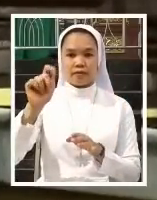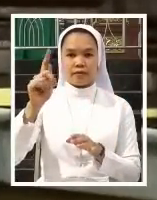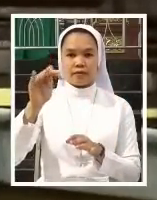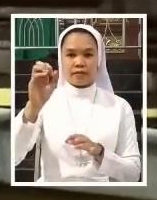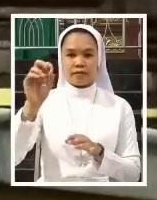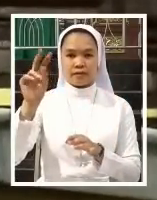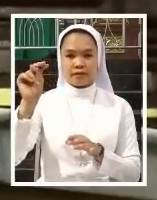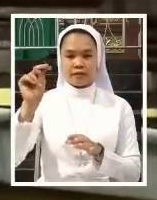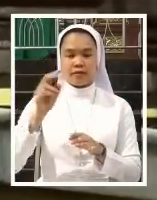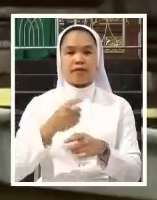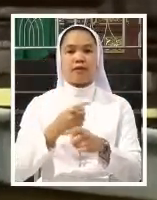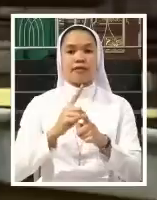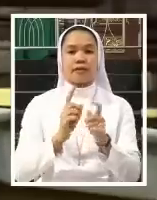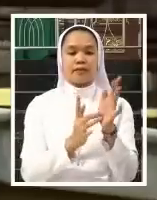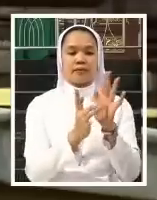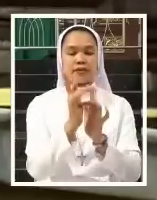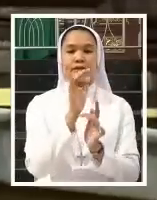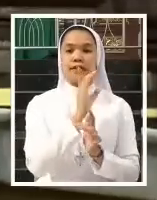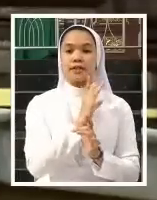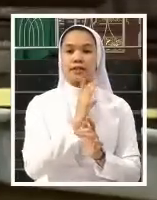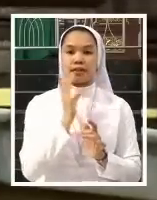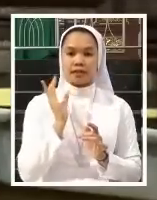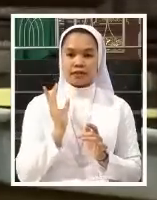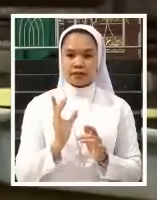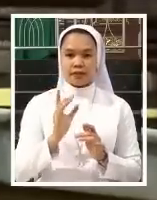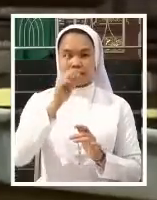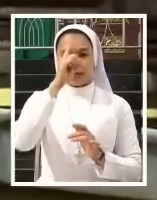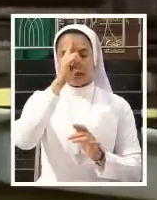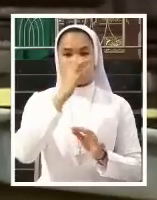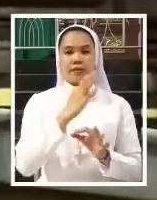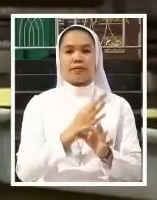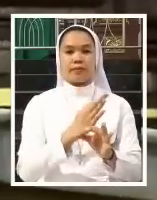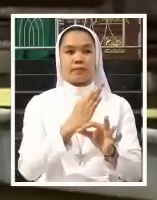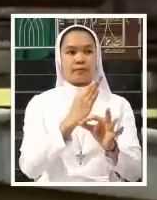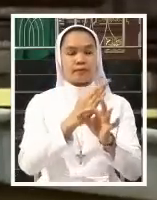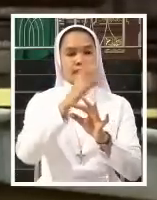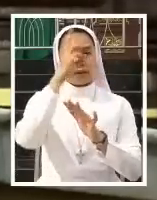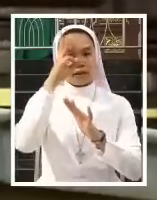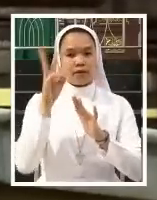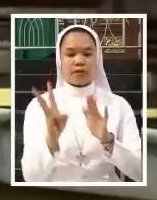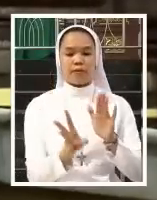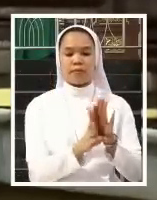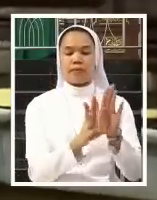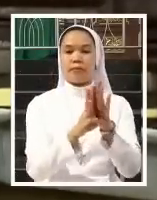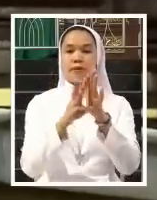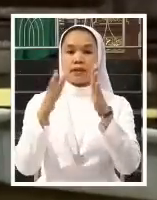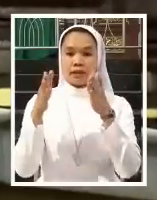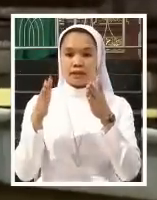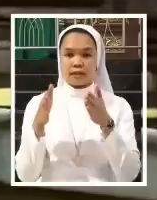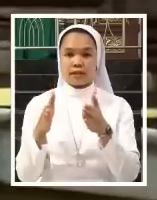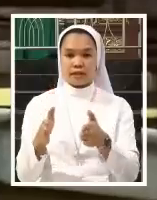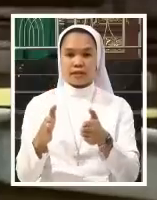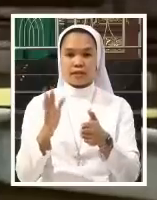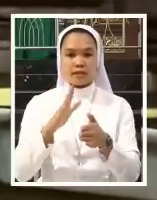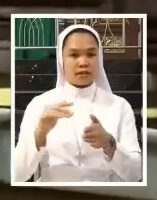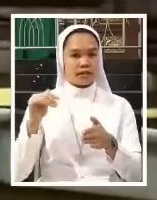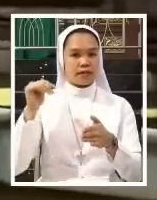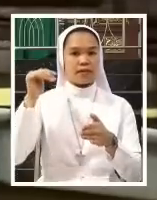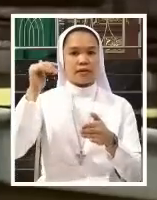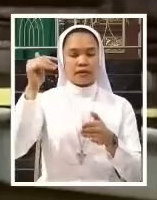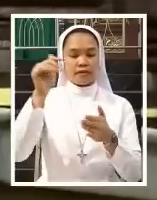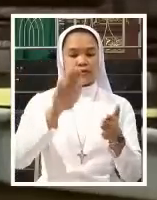Hale kay Hesukristo, an maimbod na saksi, an panganay kan mga